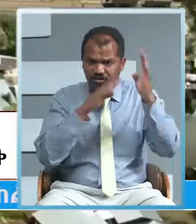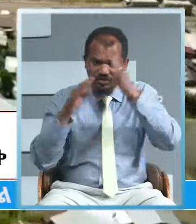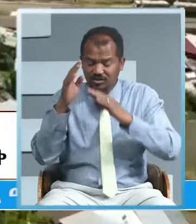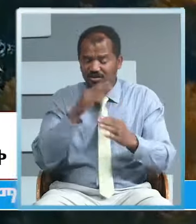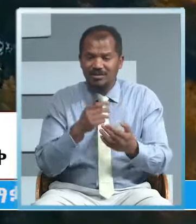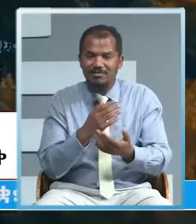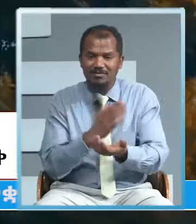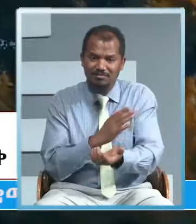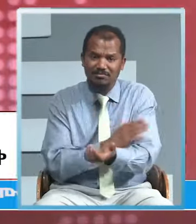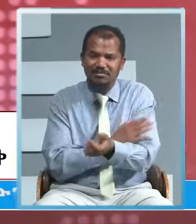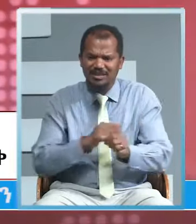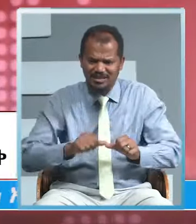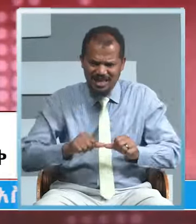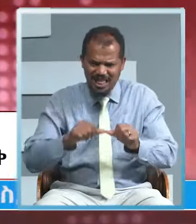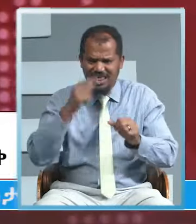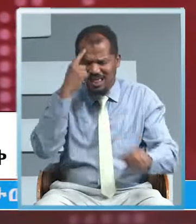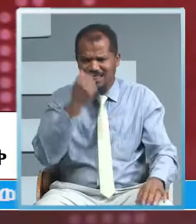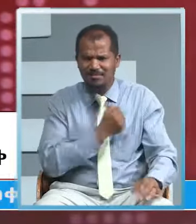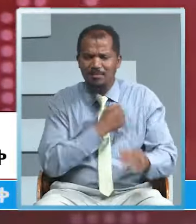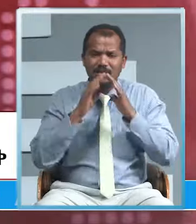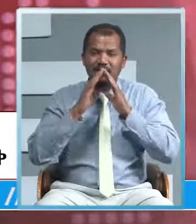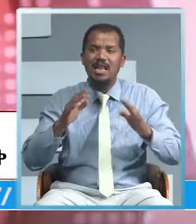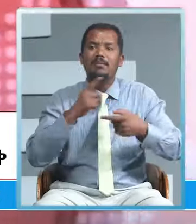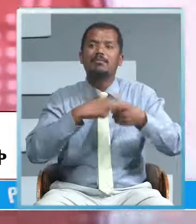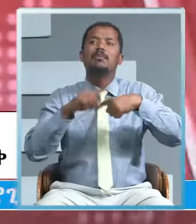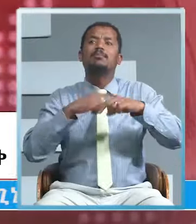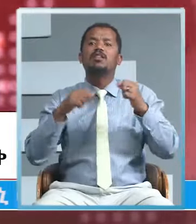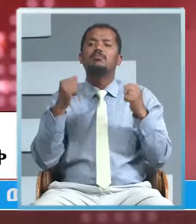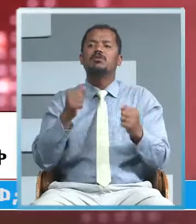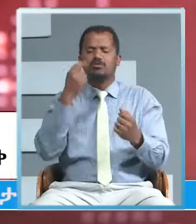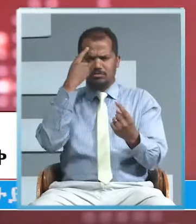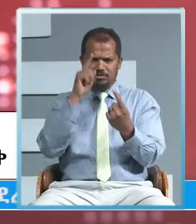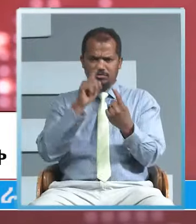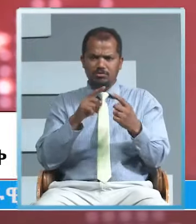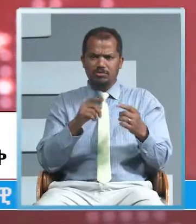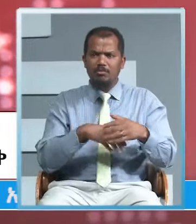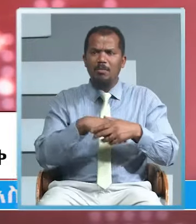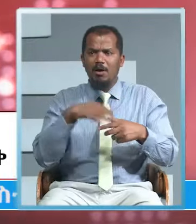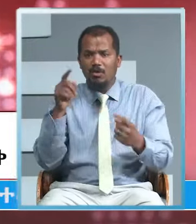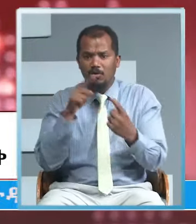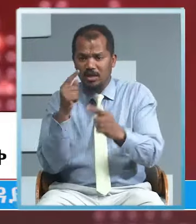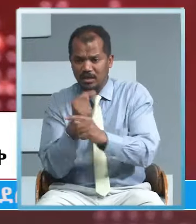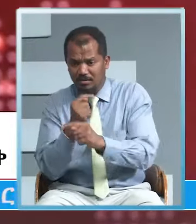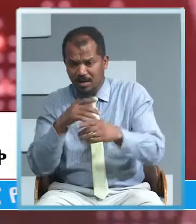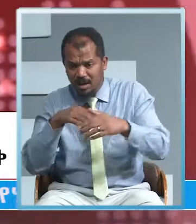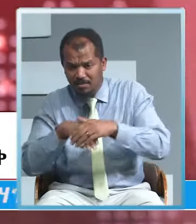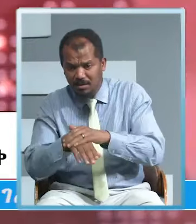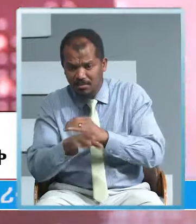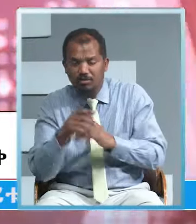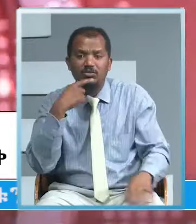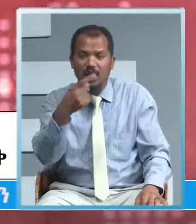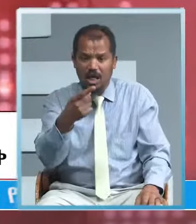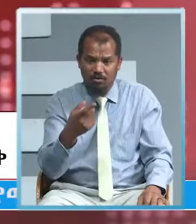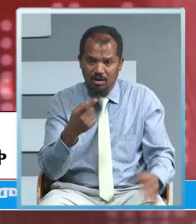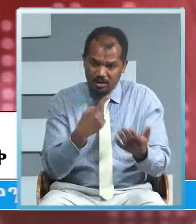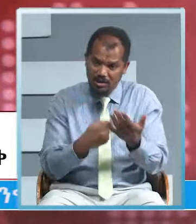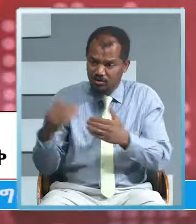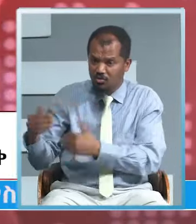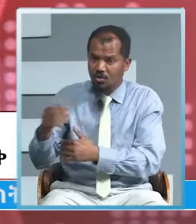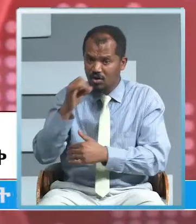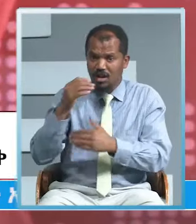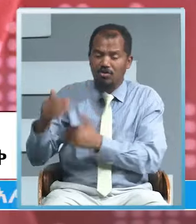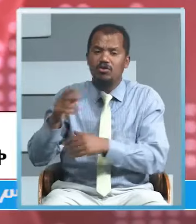ችግሮችን በማረም ዘላቂና አስተማማኝ ሰላም ለማስፈን የሚያስችሉ እቅዶችን በማውጣት ወደ ትግበራ መግባቱንም አብራርተዋል። ከዚህ